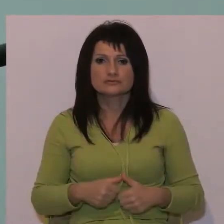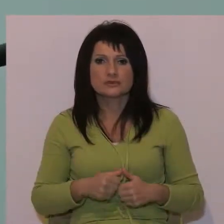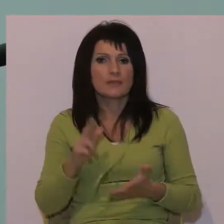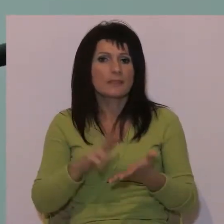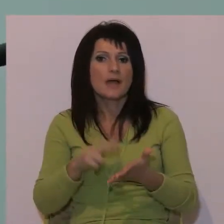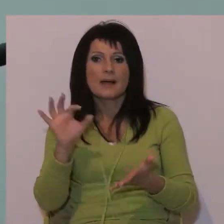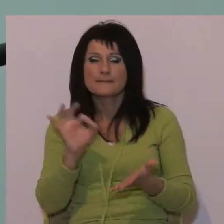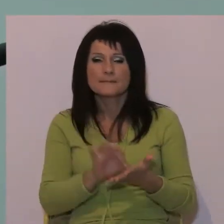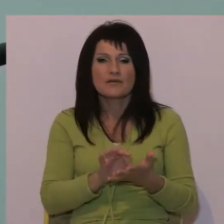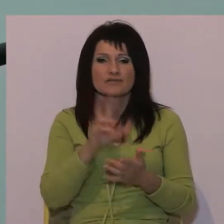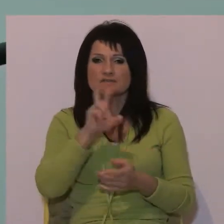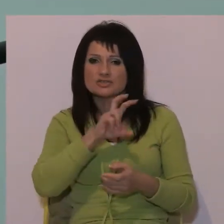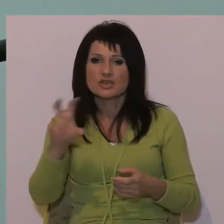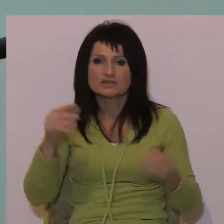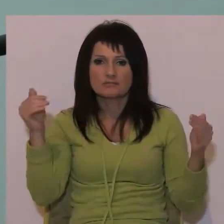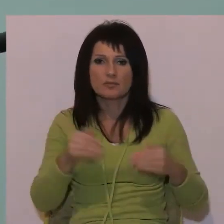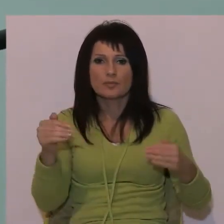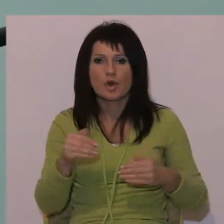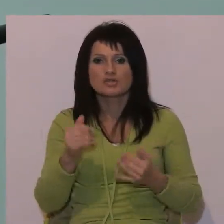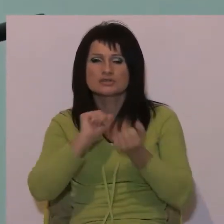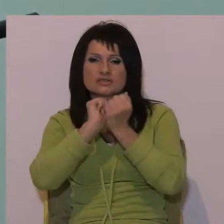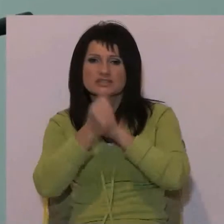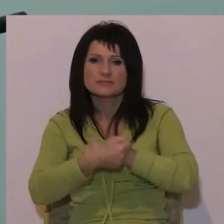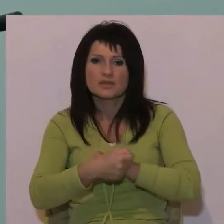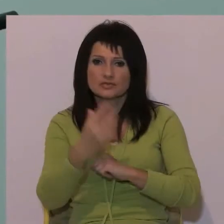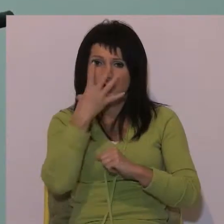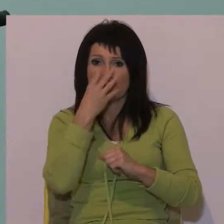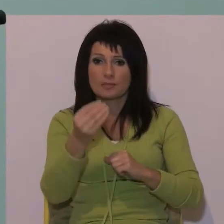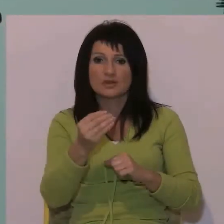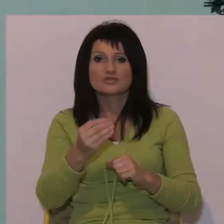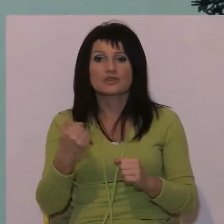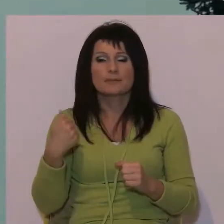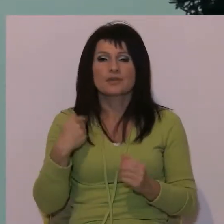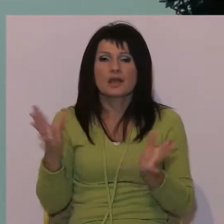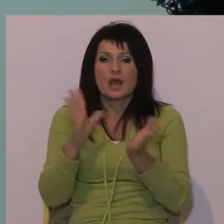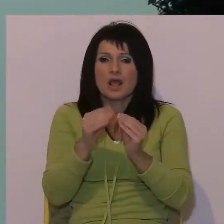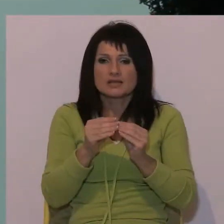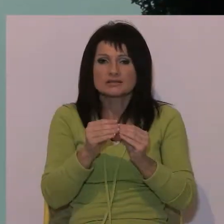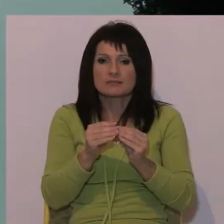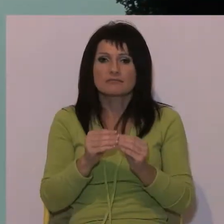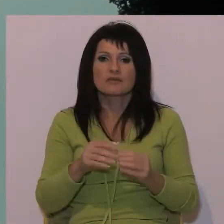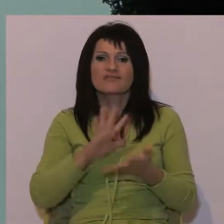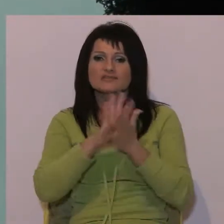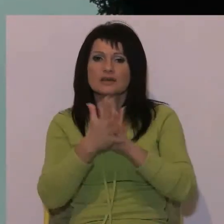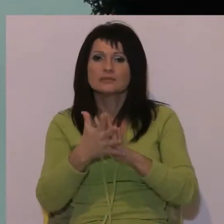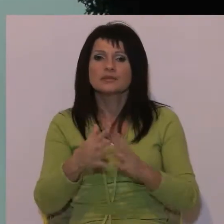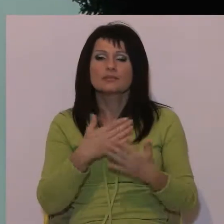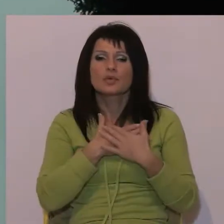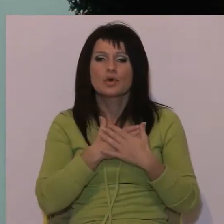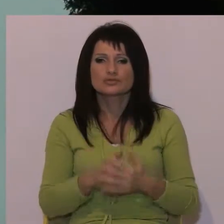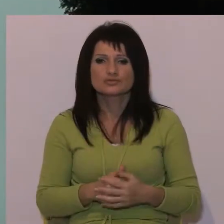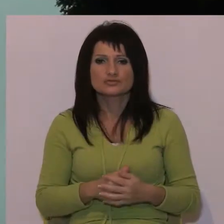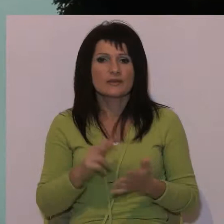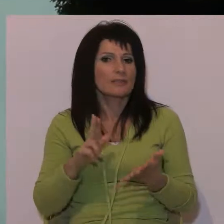pewno z czasem może zmienić się oblicze wzajemnego bycia razem, wzajemnej miłości.